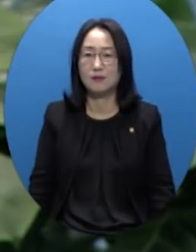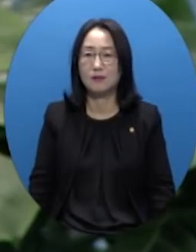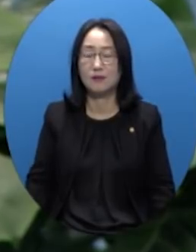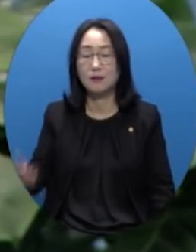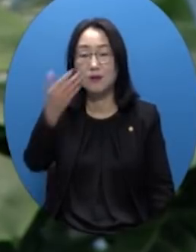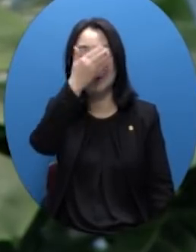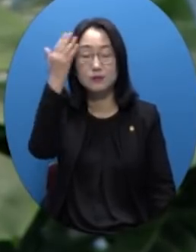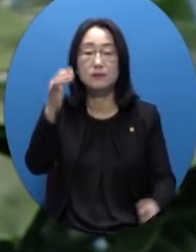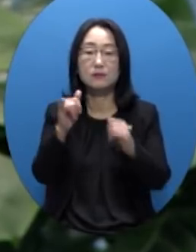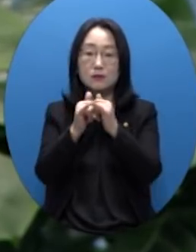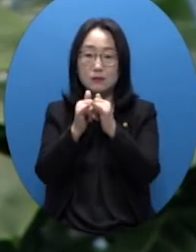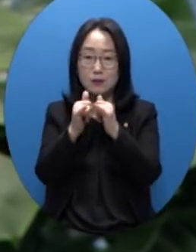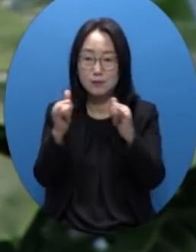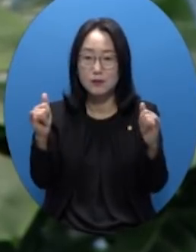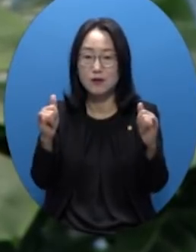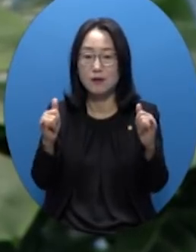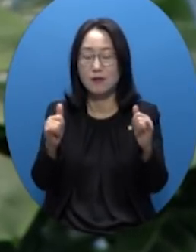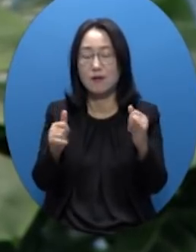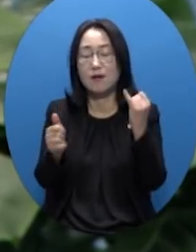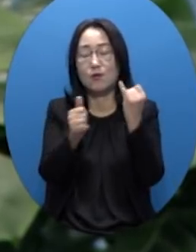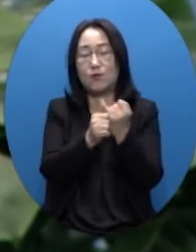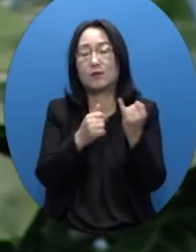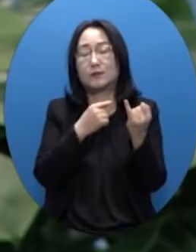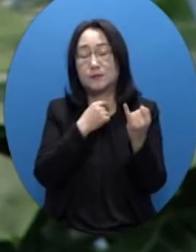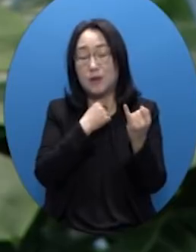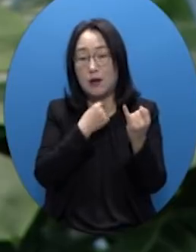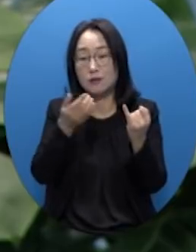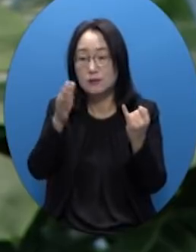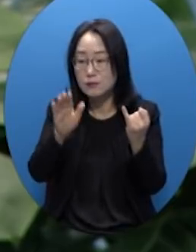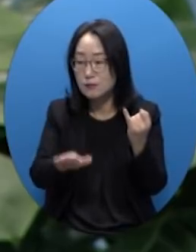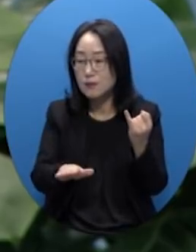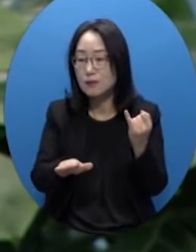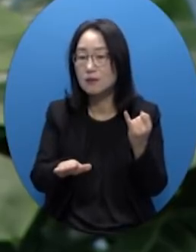젊은 사람들이 가정을 이루려고 하는 데